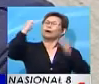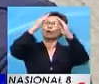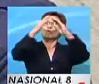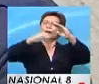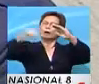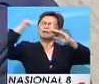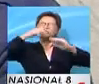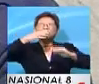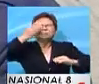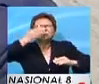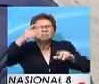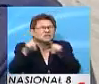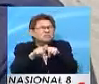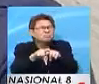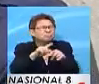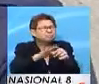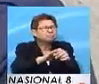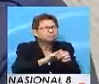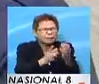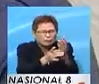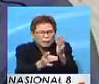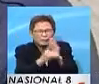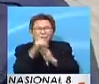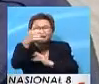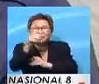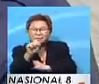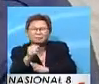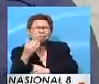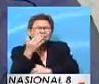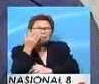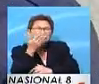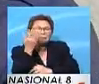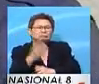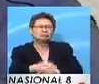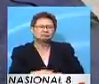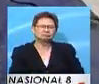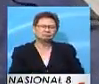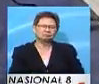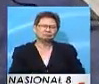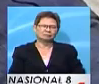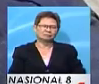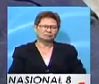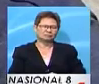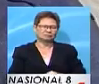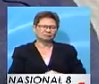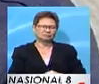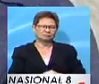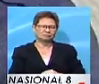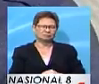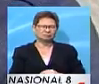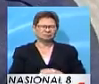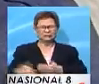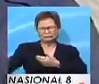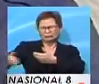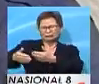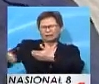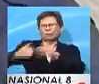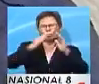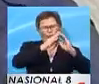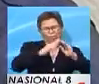minyak gas tu jarak jarak masa duduk dengan jauh jarak tak jauhah